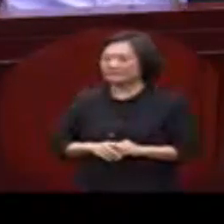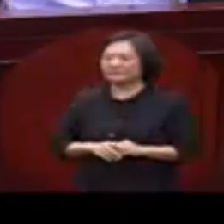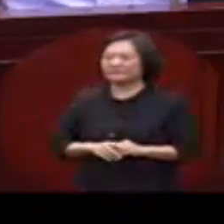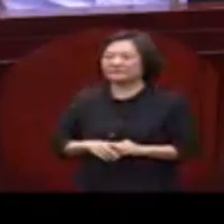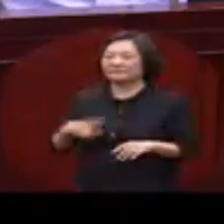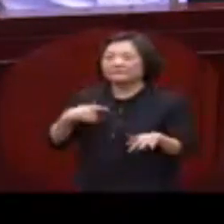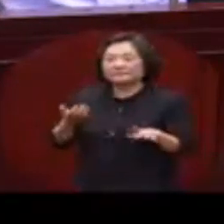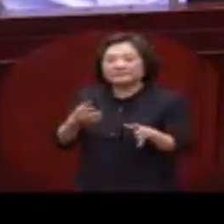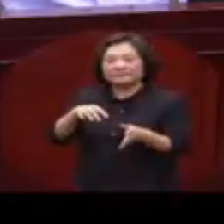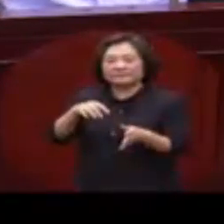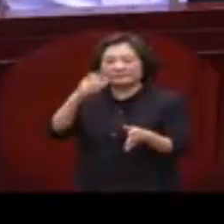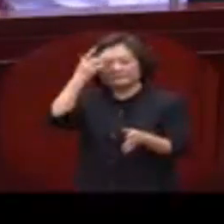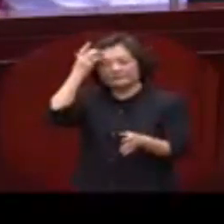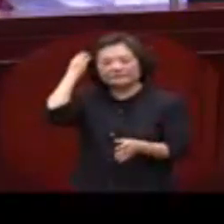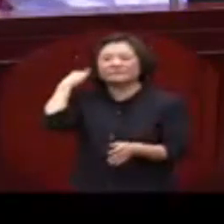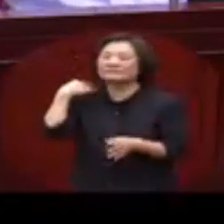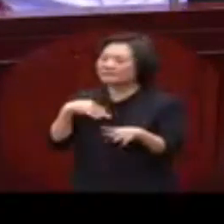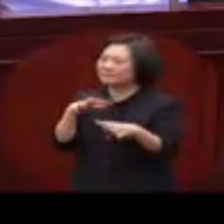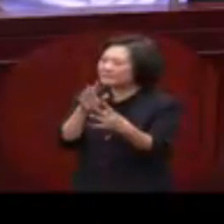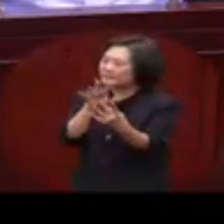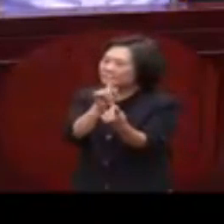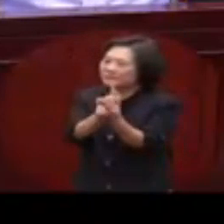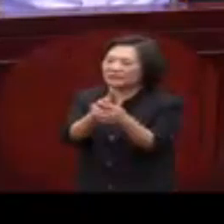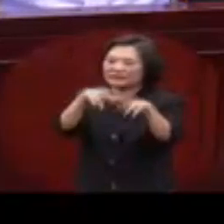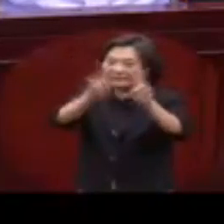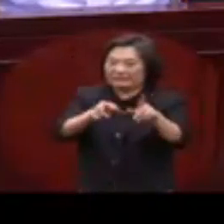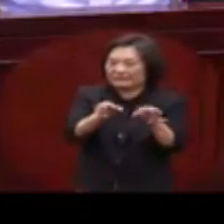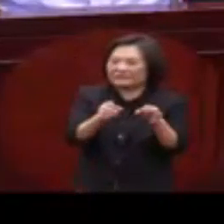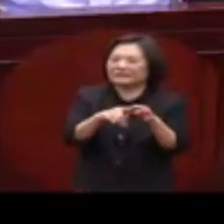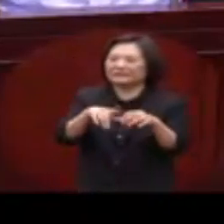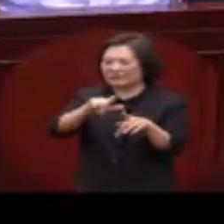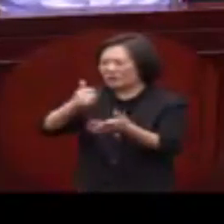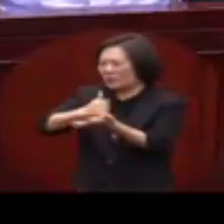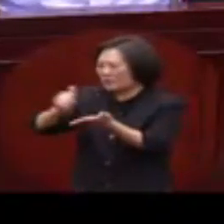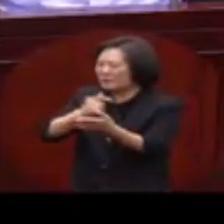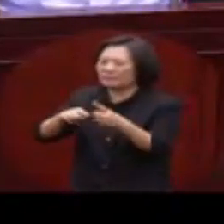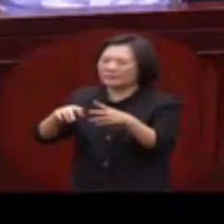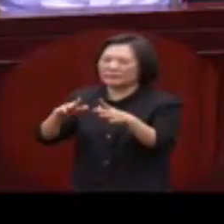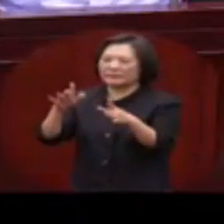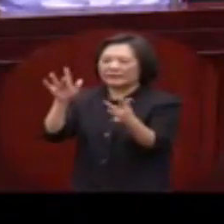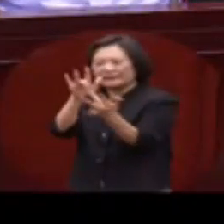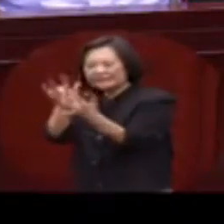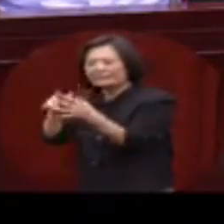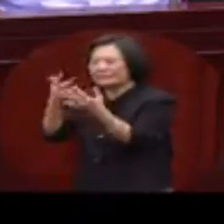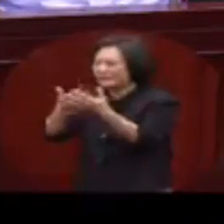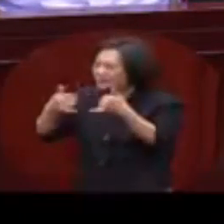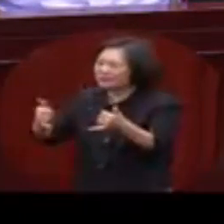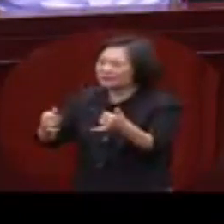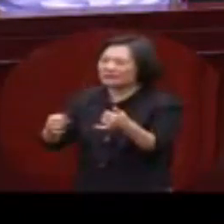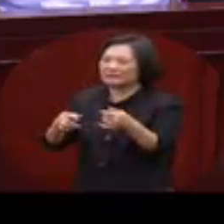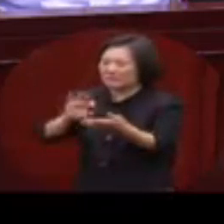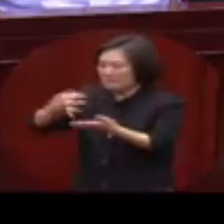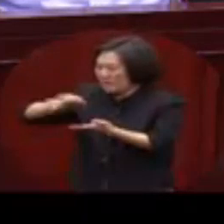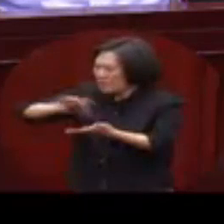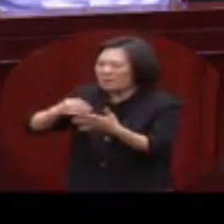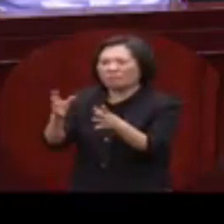不过刚才有讲过，你知道吗？面对这个电商啦，物流，你知道无现金交易，我认为在未来